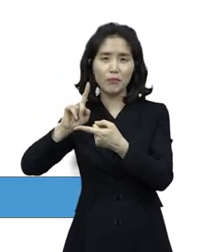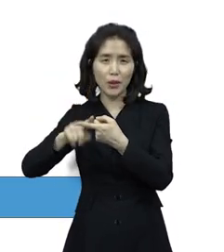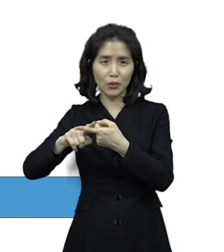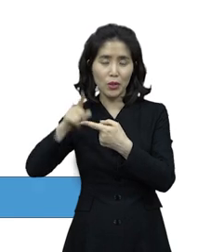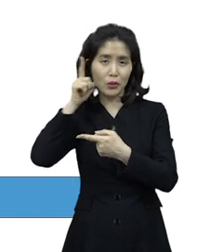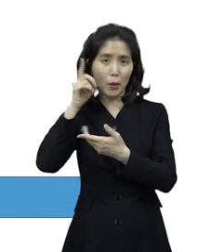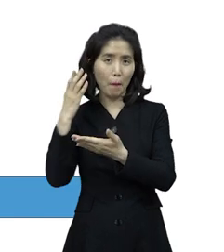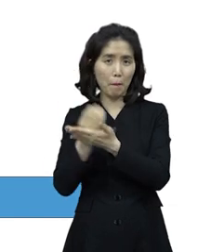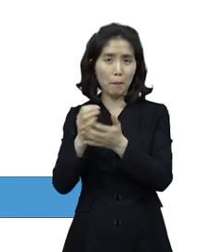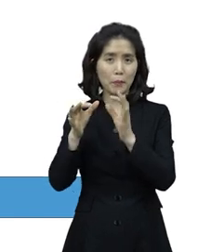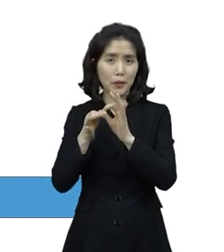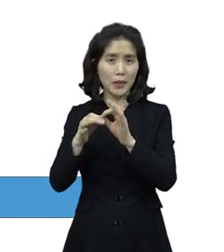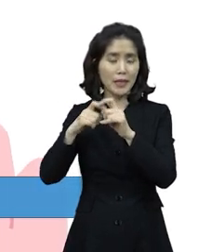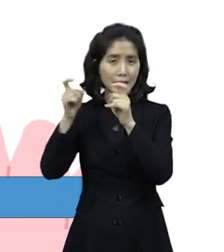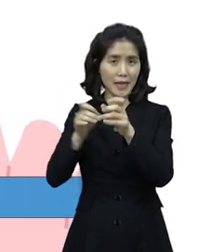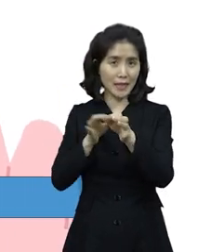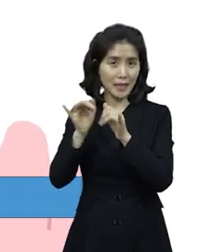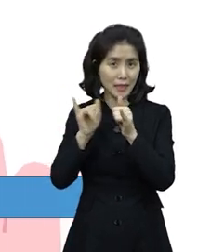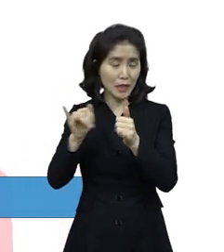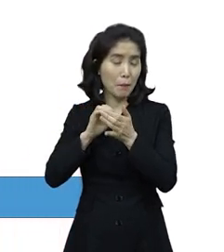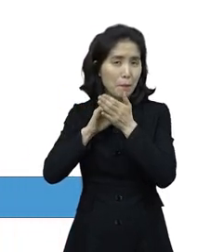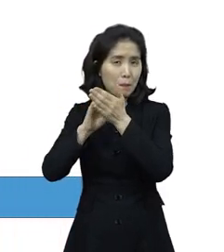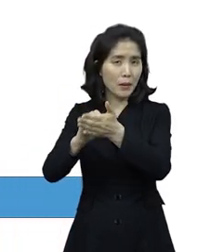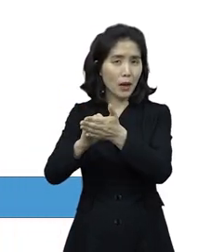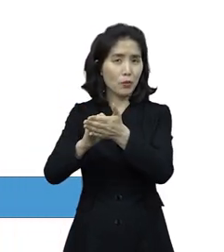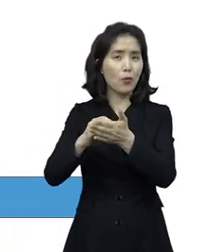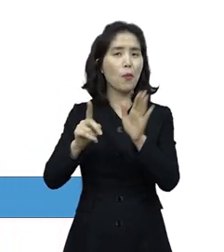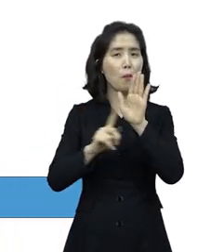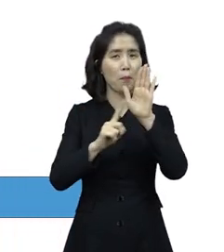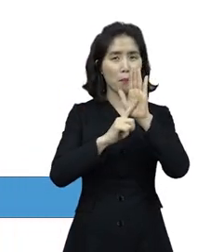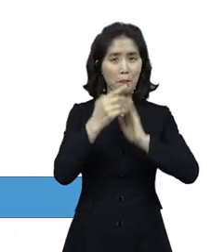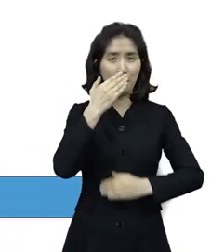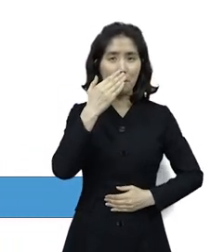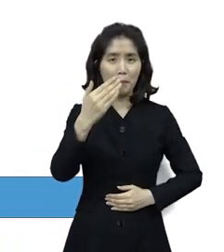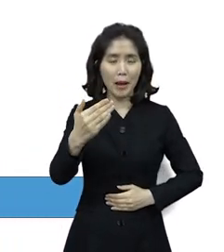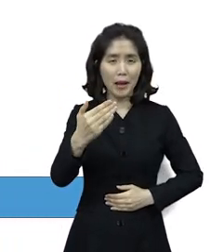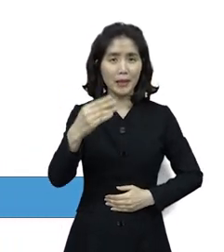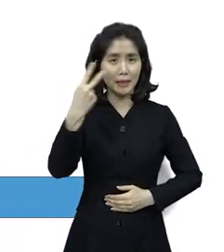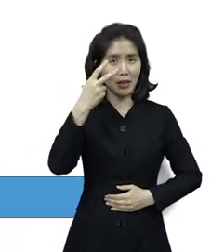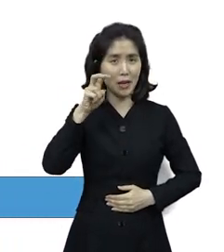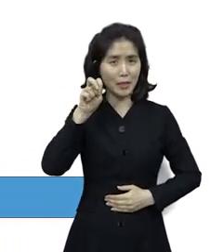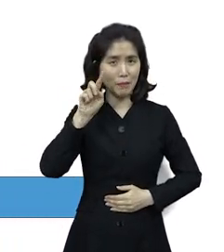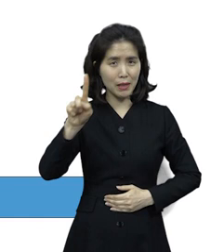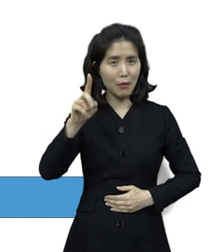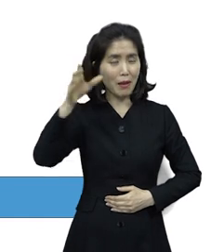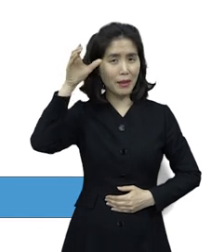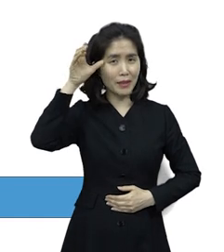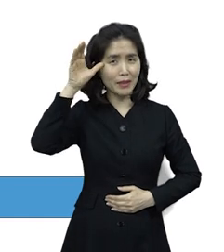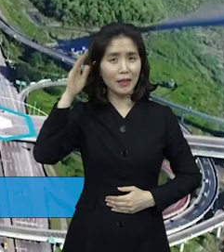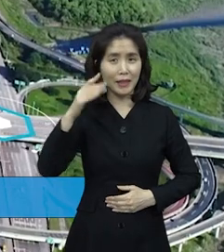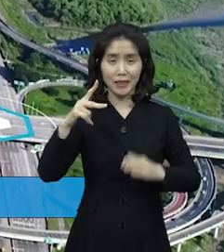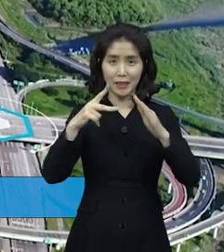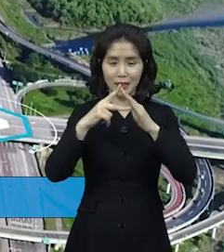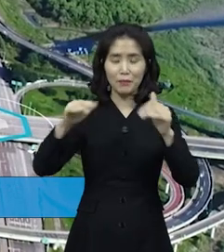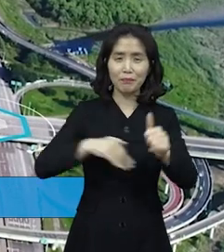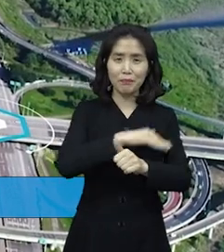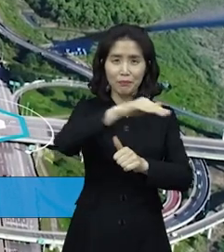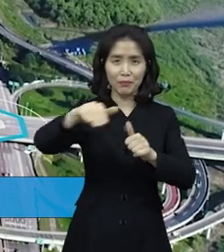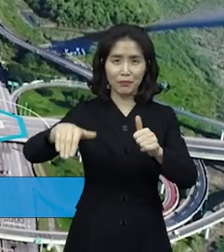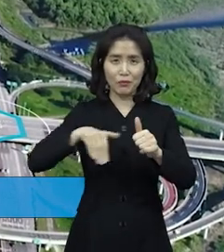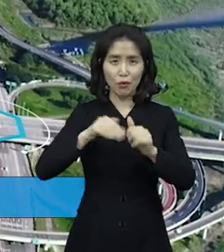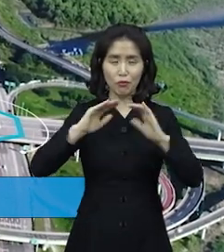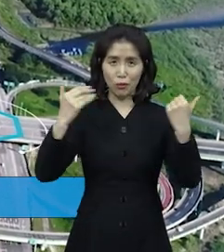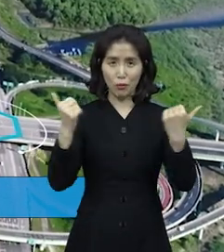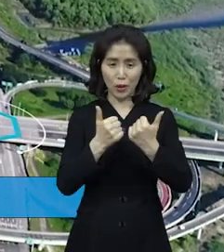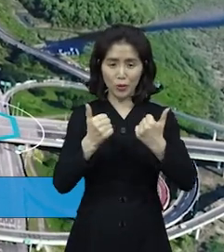홍보하고 싶은 가맹점 주분들도 이 어플을 통해서 쉽게 가입 후에 사용하실 수 있습니다.